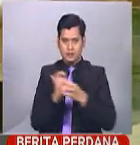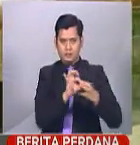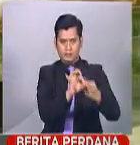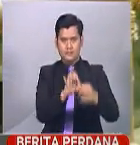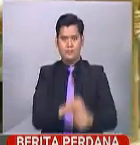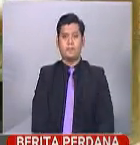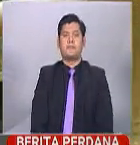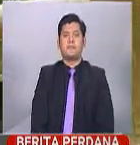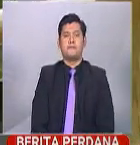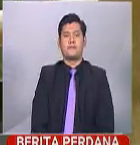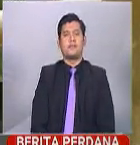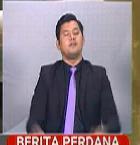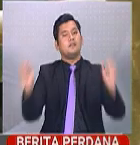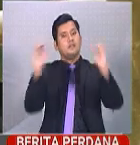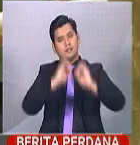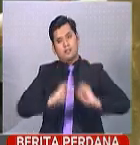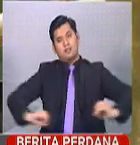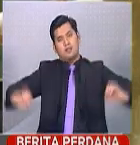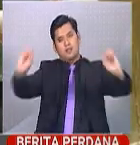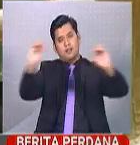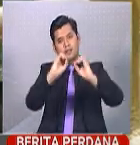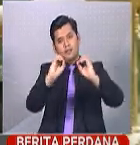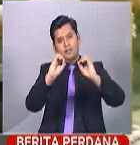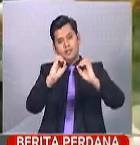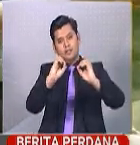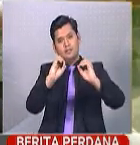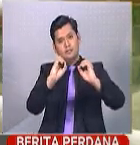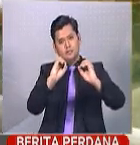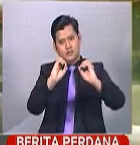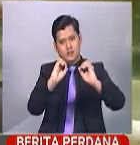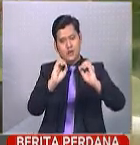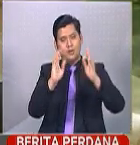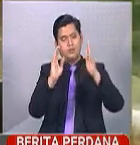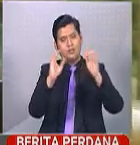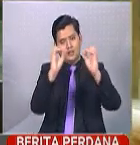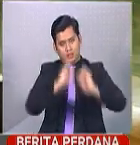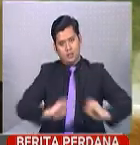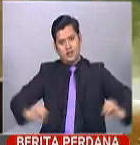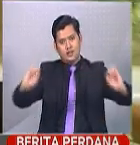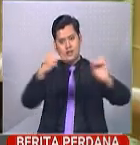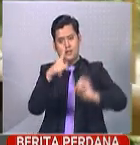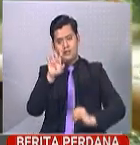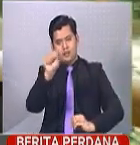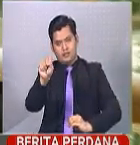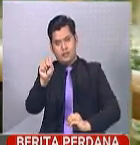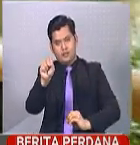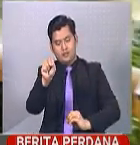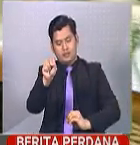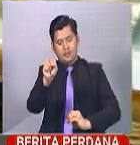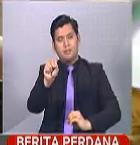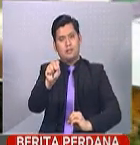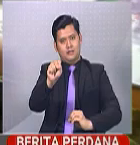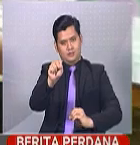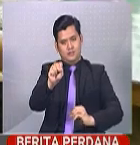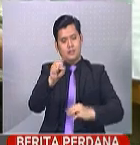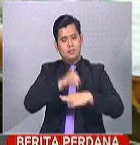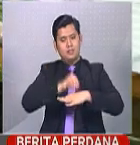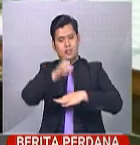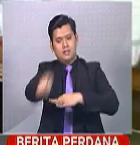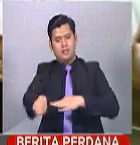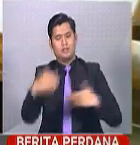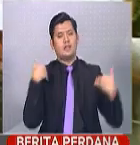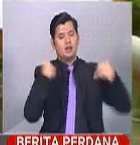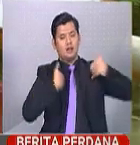India pun tiada sebarang kiss dicatatkan mengenai penularan komik 19 menjangkiti hewan gymnation